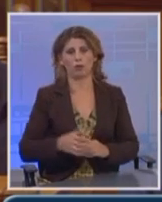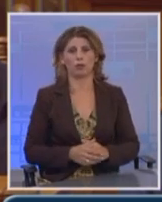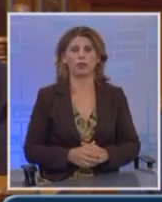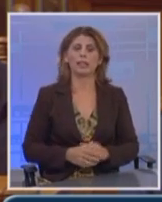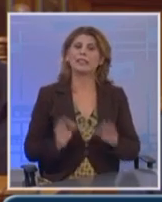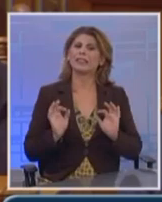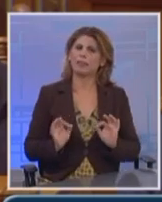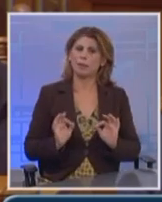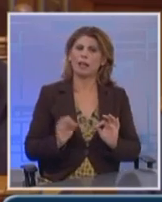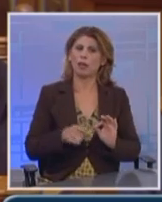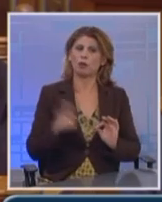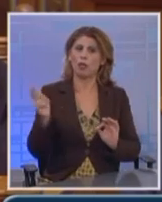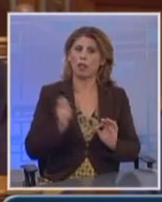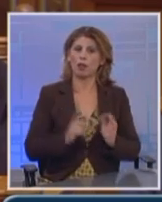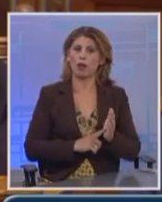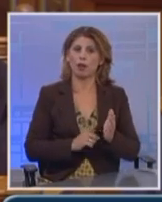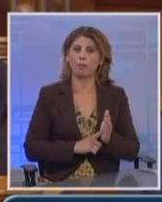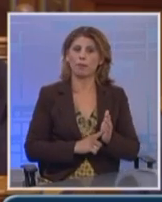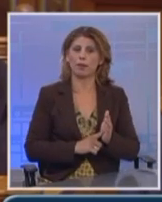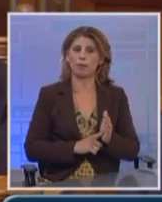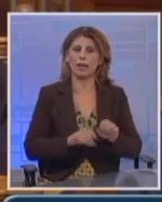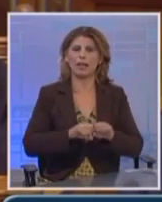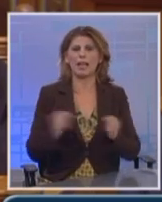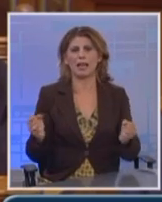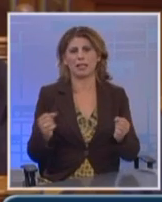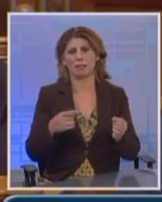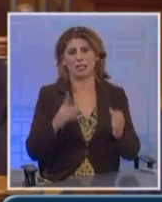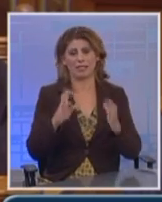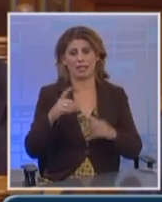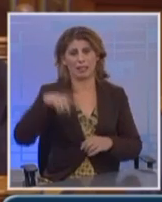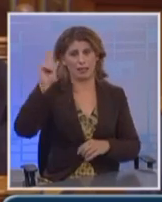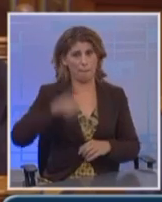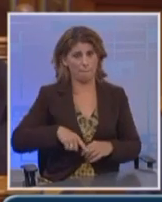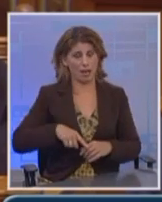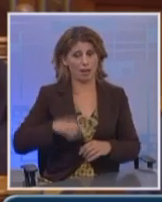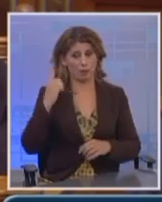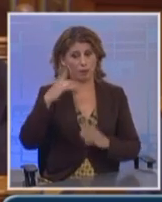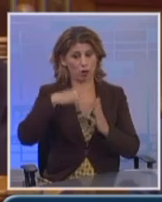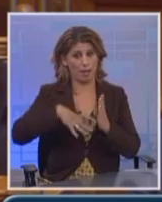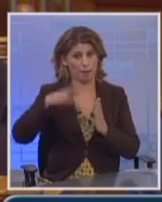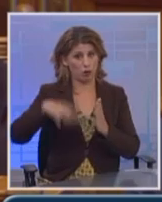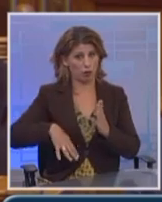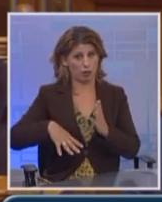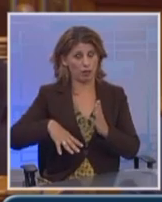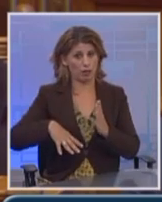Τυπικά, το δάνειο αυτό έπρεπε να είχε καταγγελθεί από την Τράπεζα Πειραιώς σε 90 μέρες από την πρώτη επιστολή